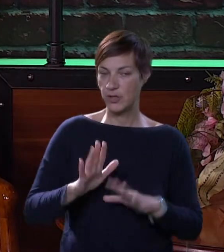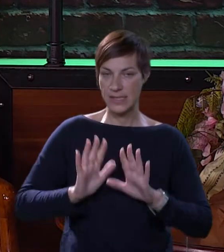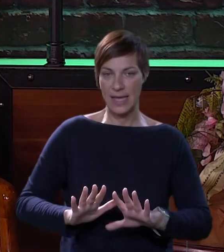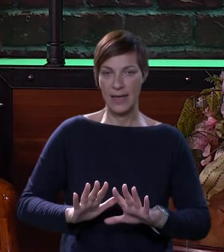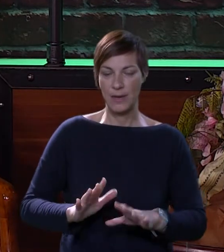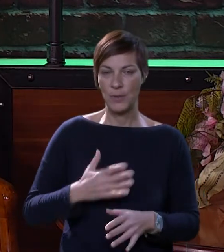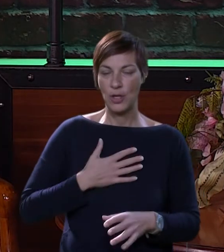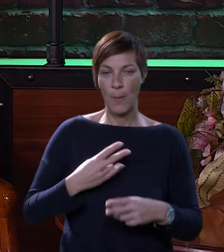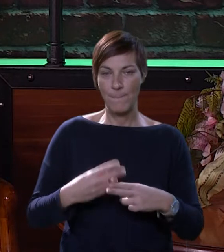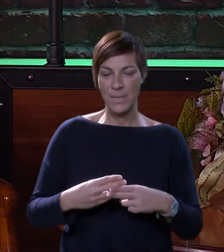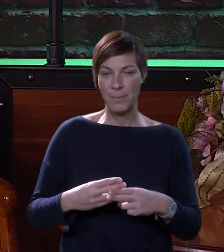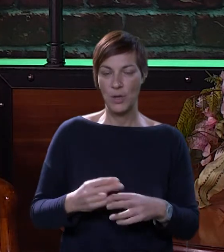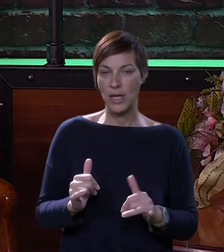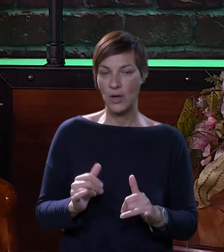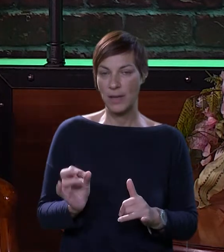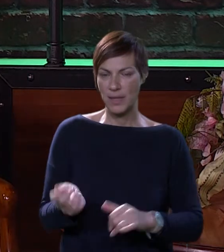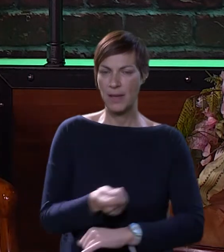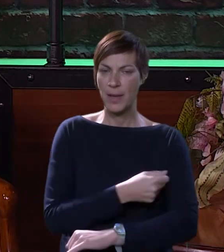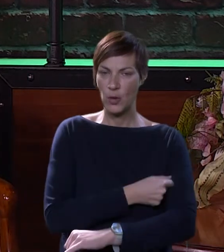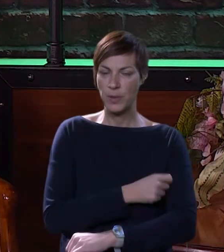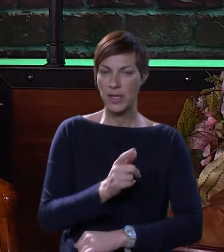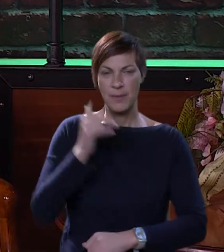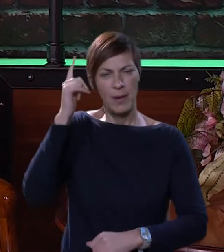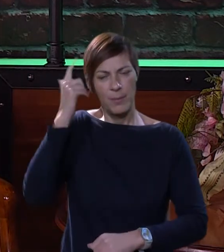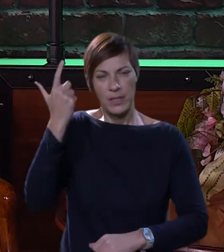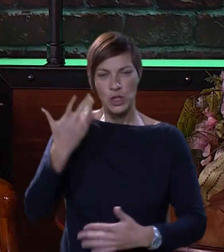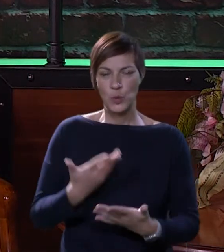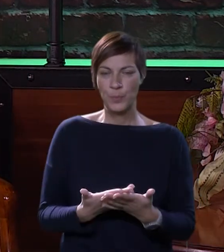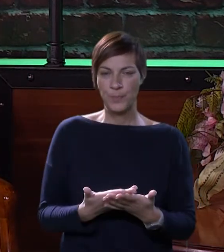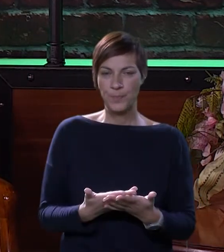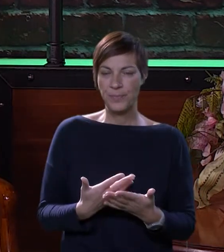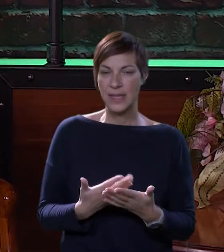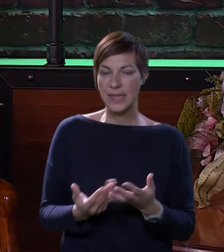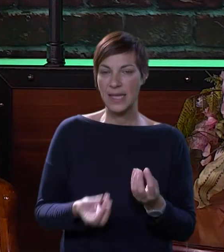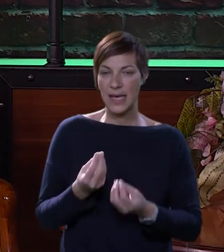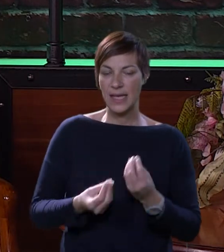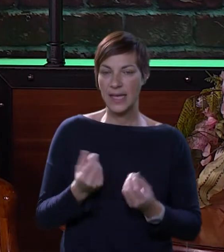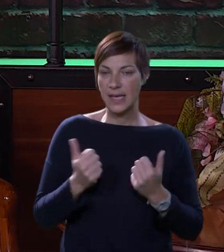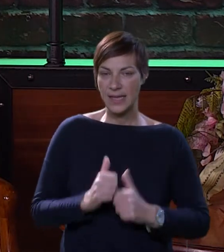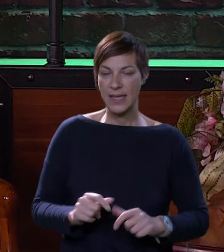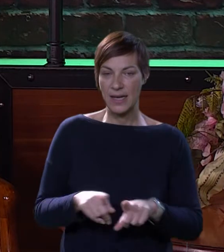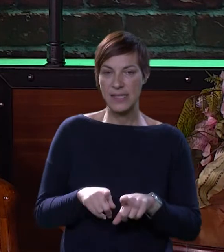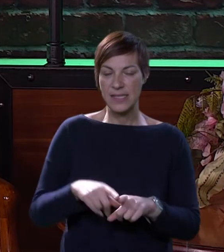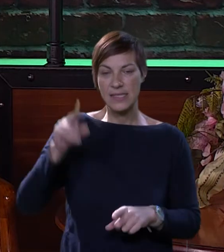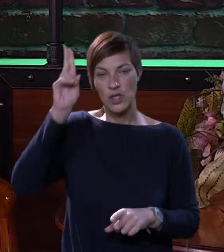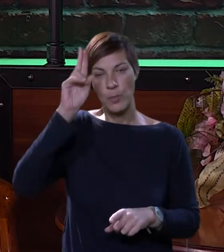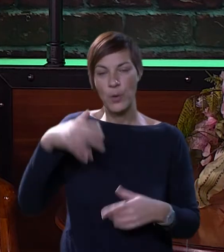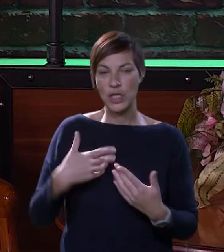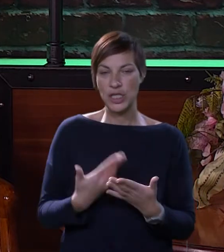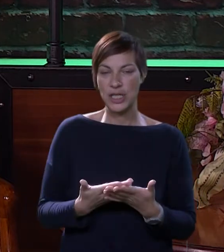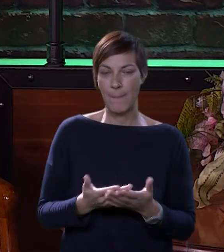znači da stajemo. To me boli, znači ok mi je da me lupaš tu, nije mi ok da me lupaš tu. Znači, ta igra tjelesna isto može